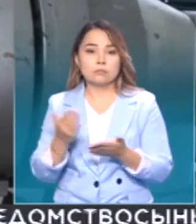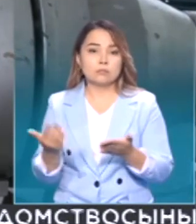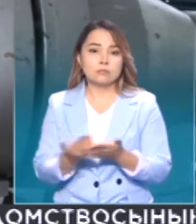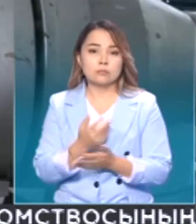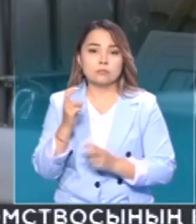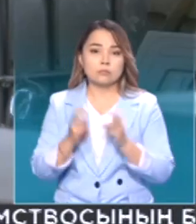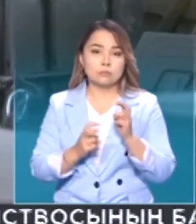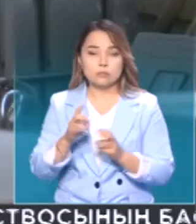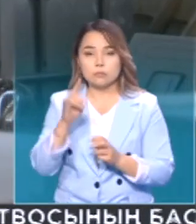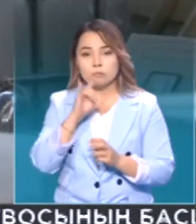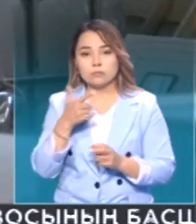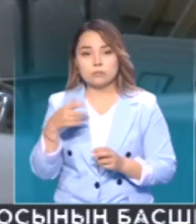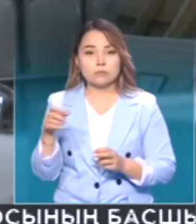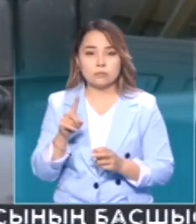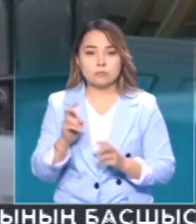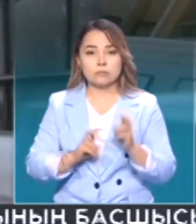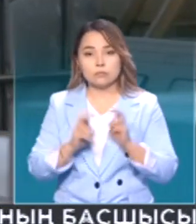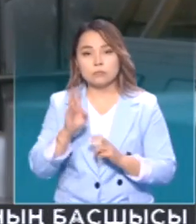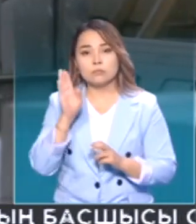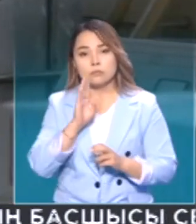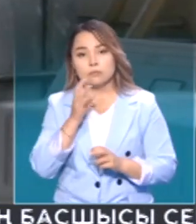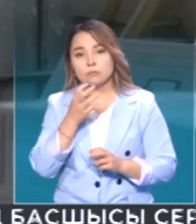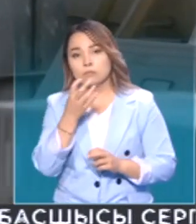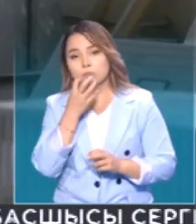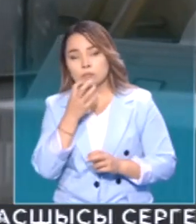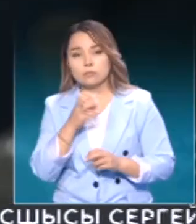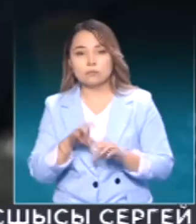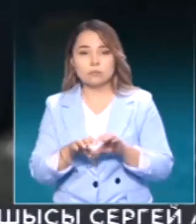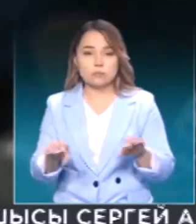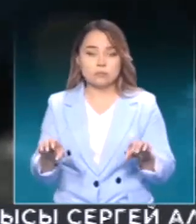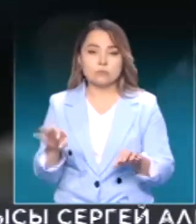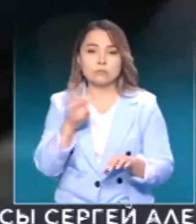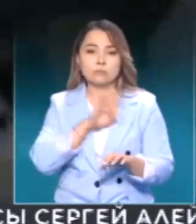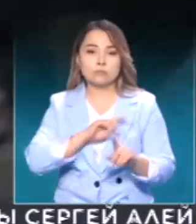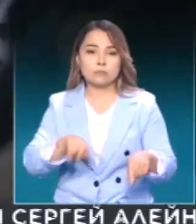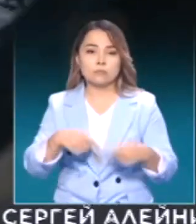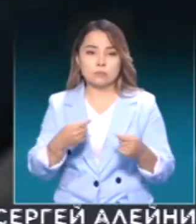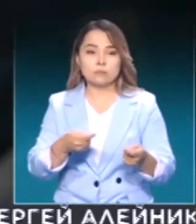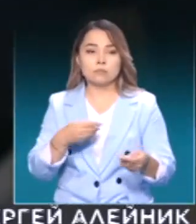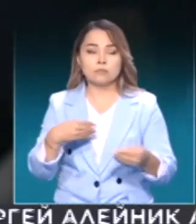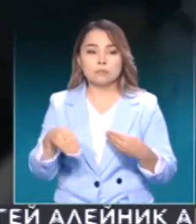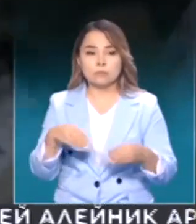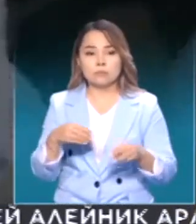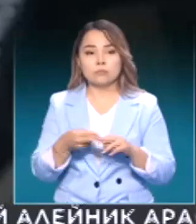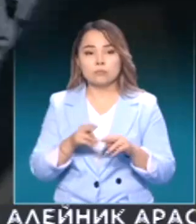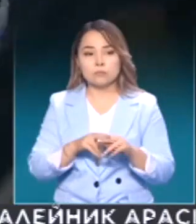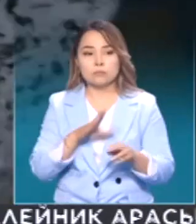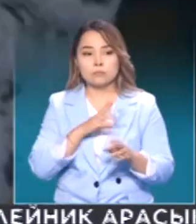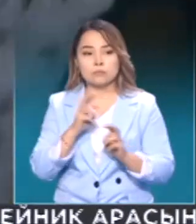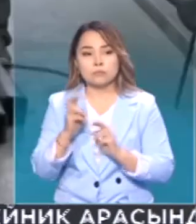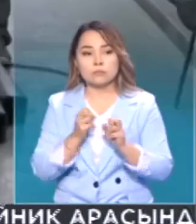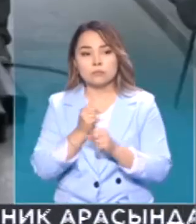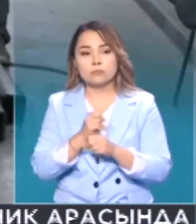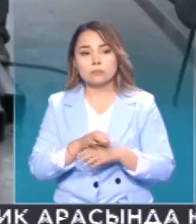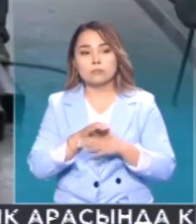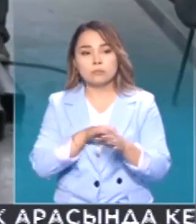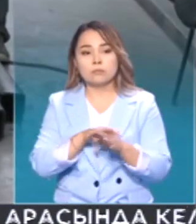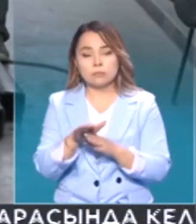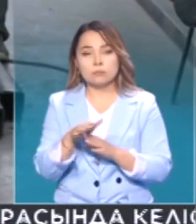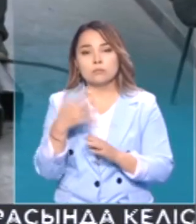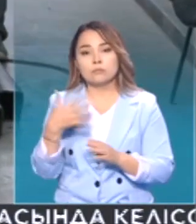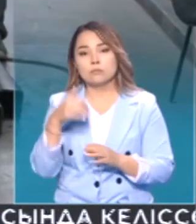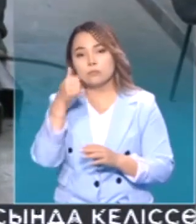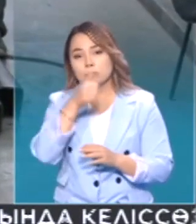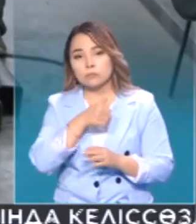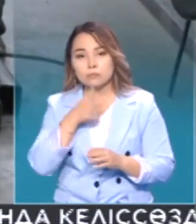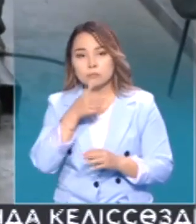өнім мұнай-газ өндірісінде, су, жылу, кәрі су желісінде қолданылады. Полиэтилен құбырларының өндірісте жарамдылығы кемінде 50